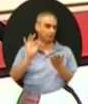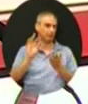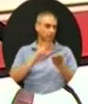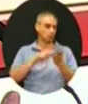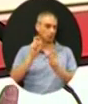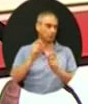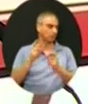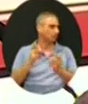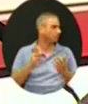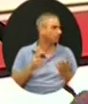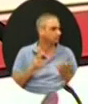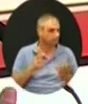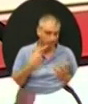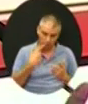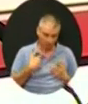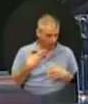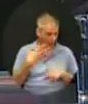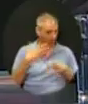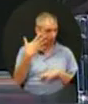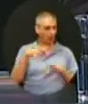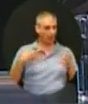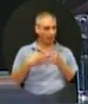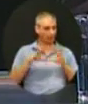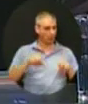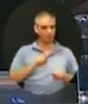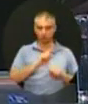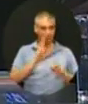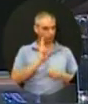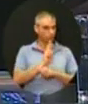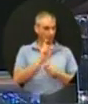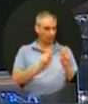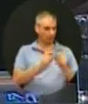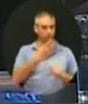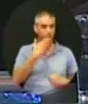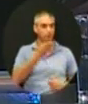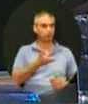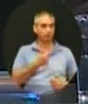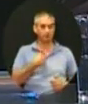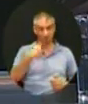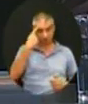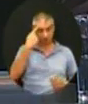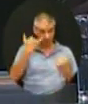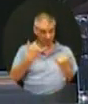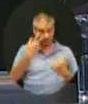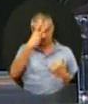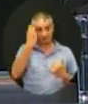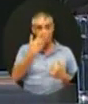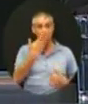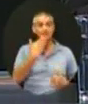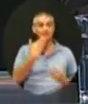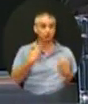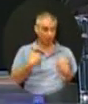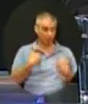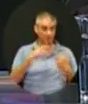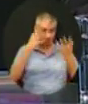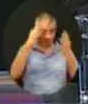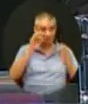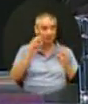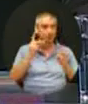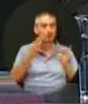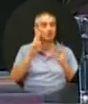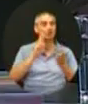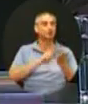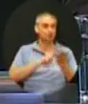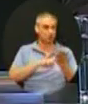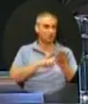א עם כובש מדינה כובשת שלא שומרת על זכויות האוכלוסיה בירושלים ואני חושב שהיום לערבים במזרח ירושלים עם כל הכבוד יש